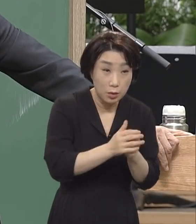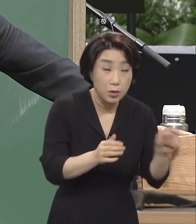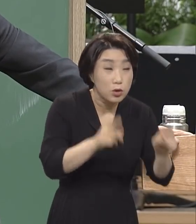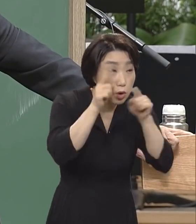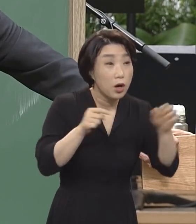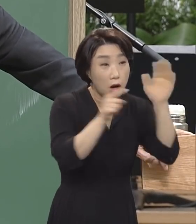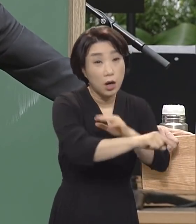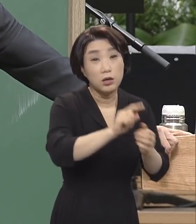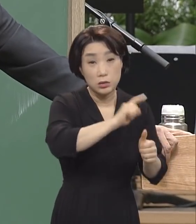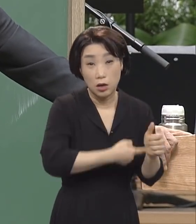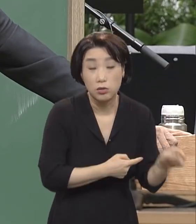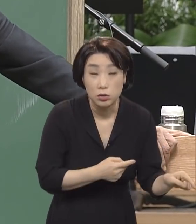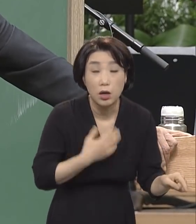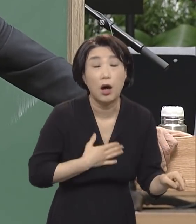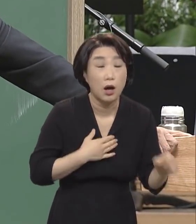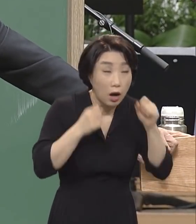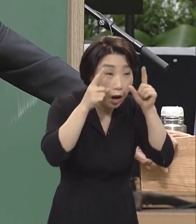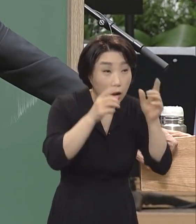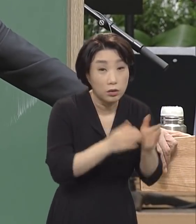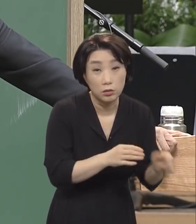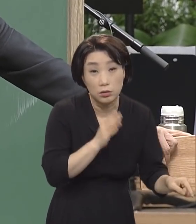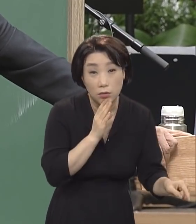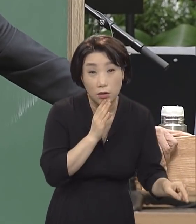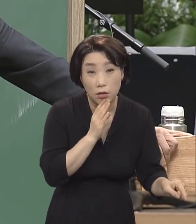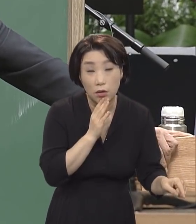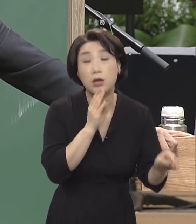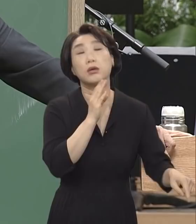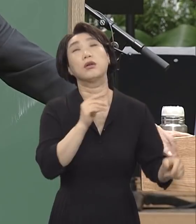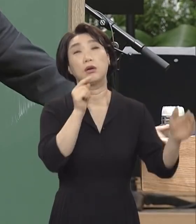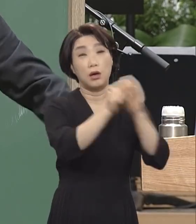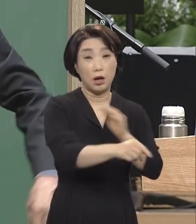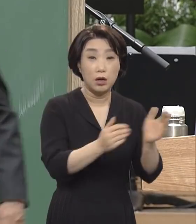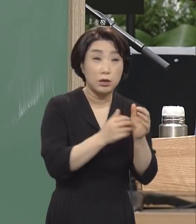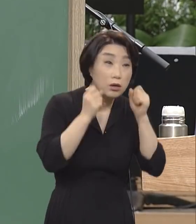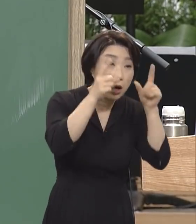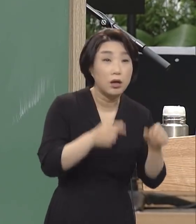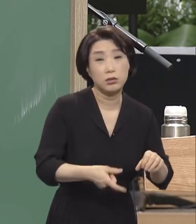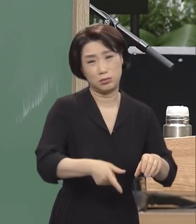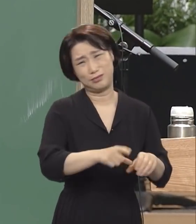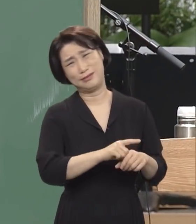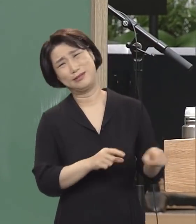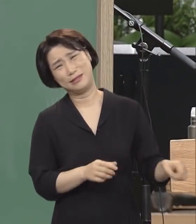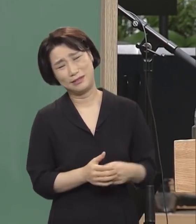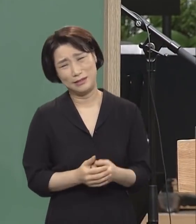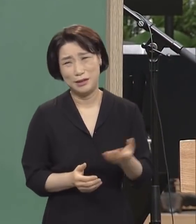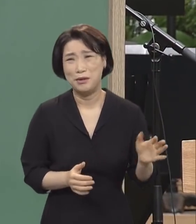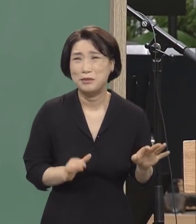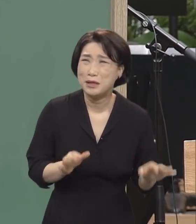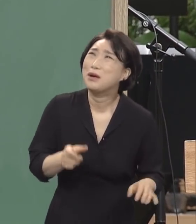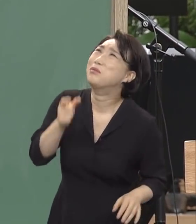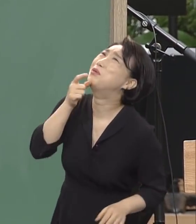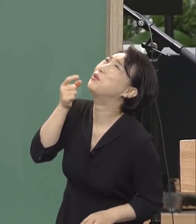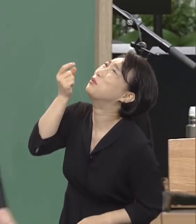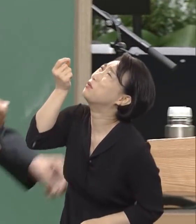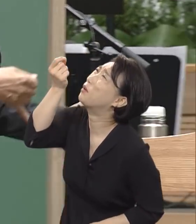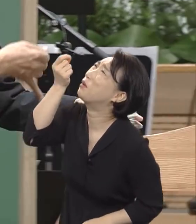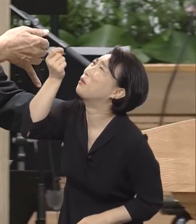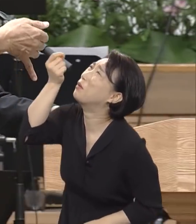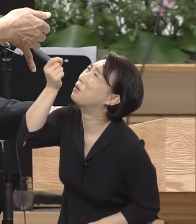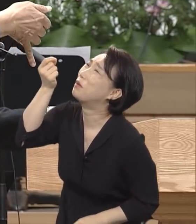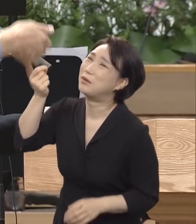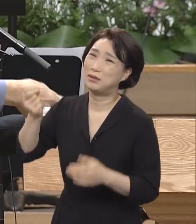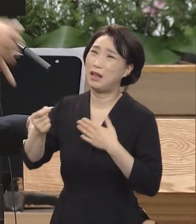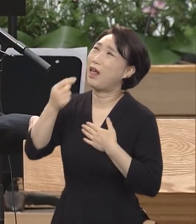지우고 와야 된다는 것을 거기 가서 깨달은 거에요 거기 가서 그러니까 물 좀 한 방울만 찍어서